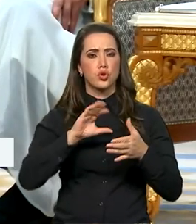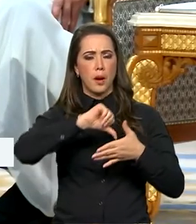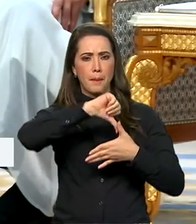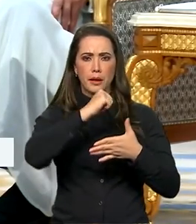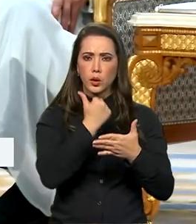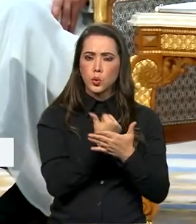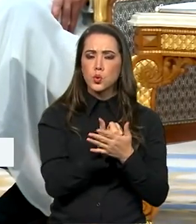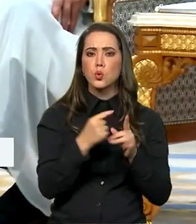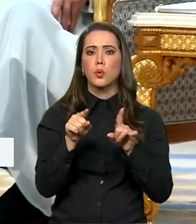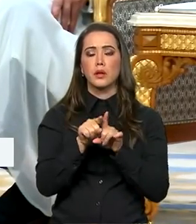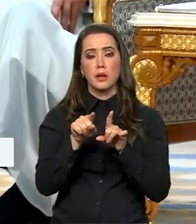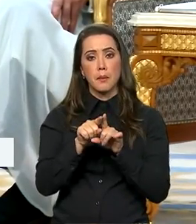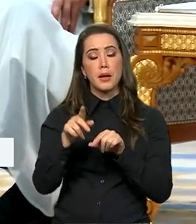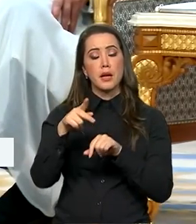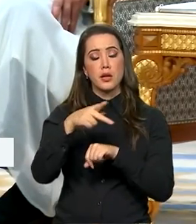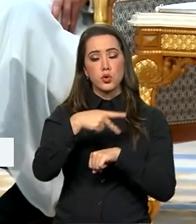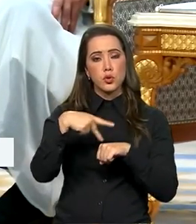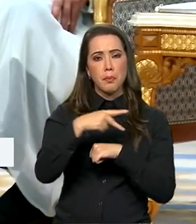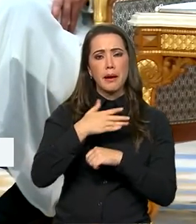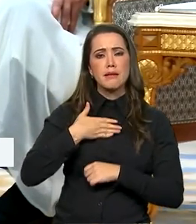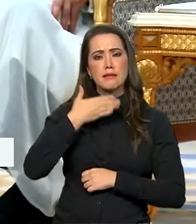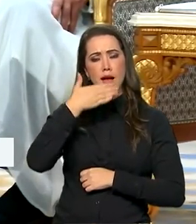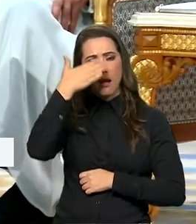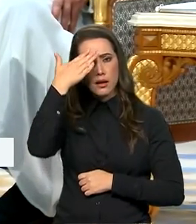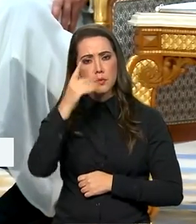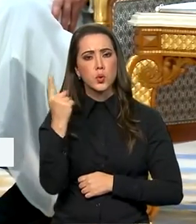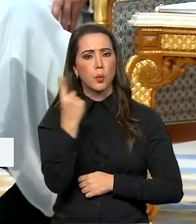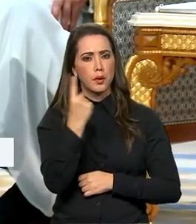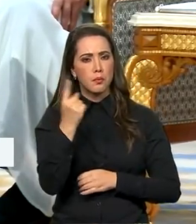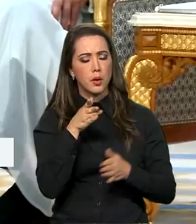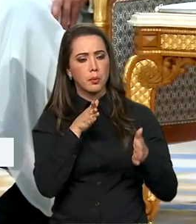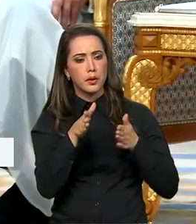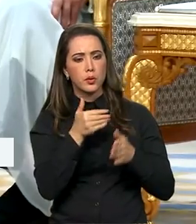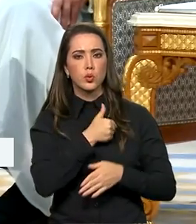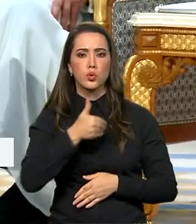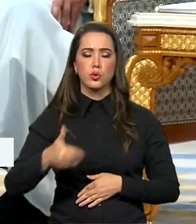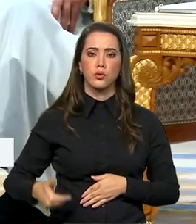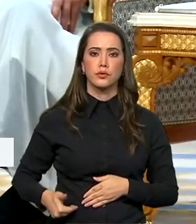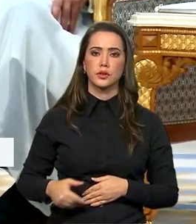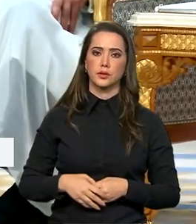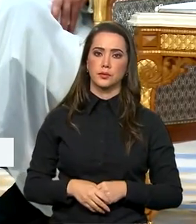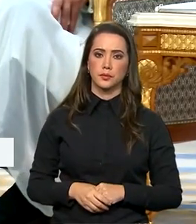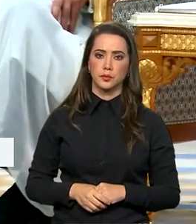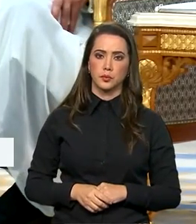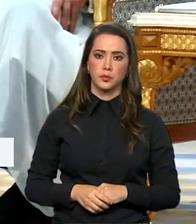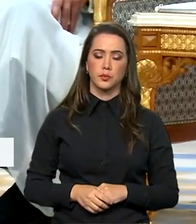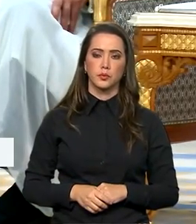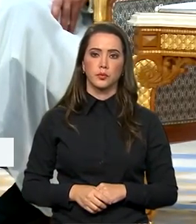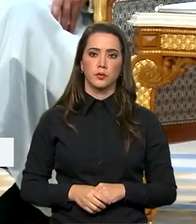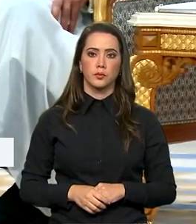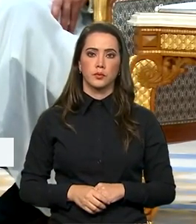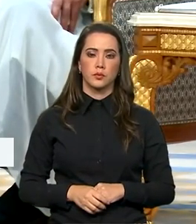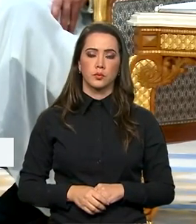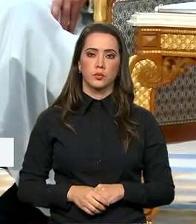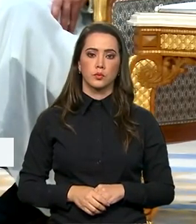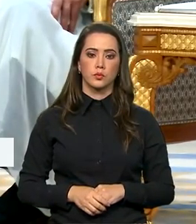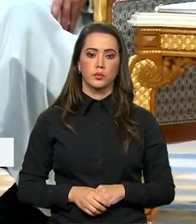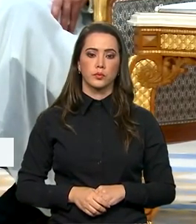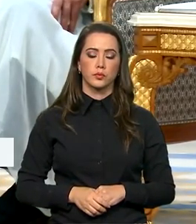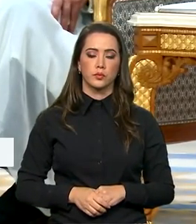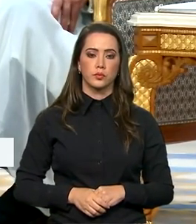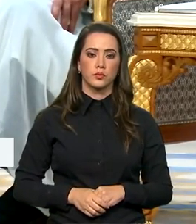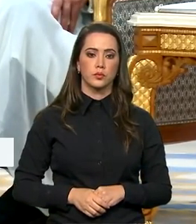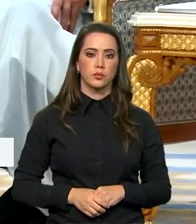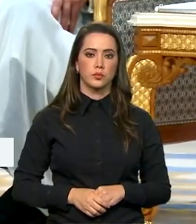a África, também durante o meu primeiro governo. وانا اتذكر باعتزاز وبفخر انعقاد